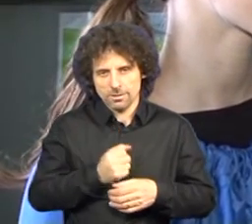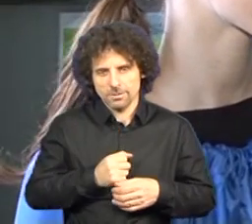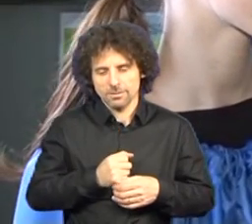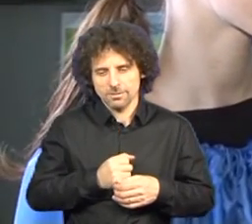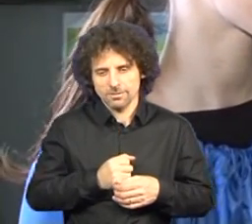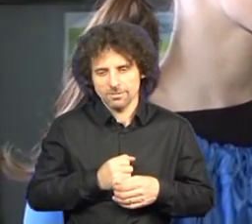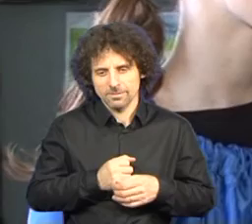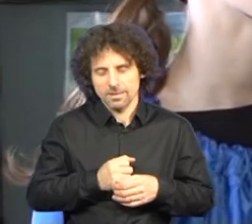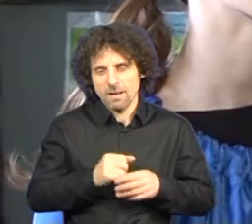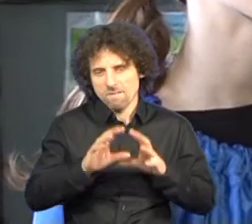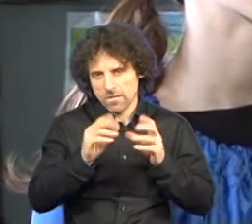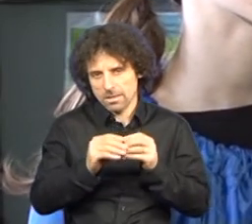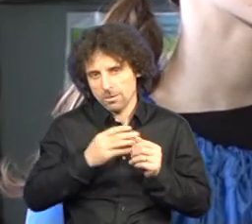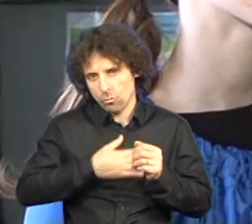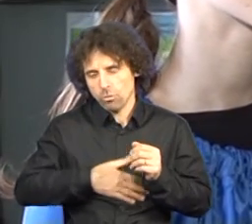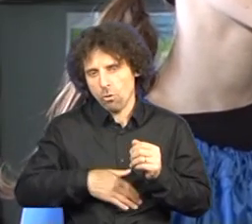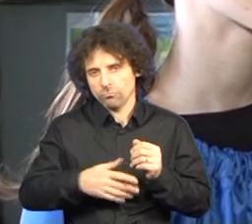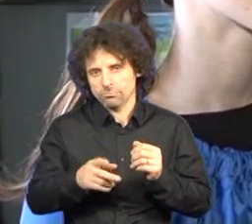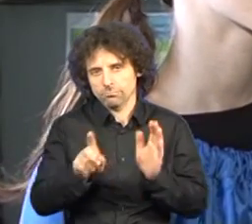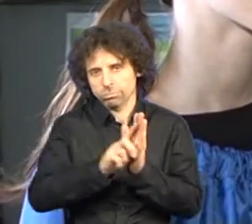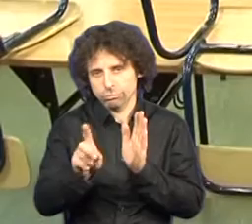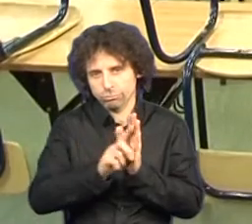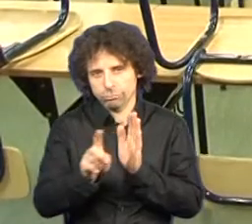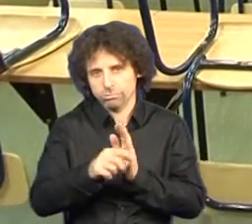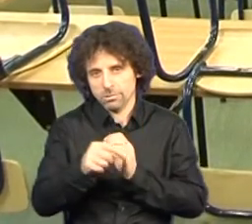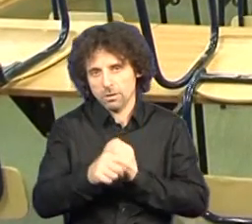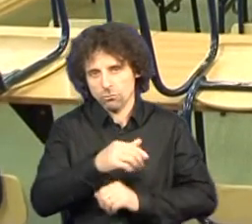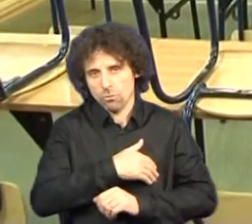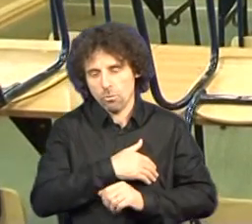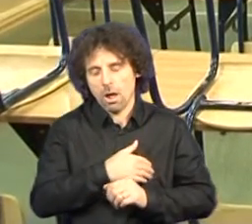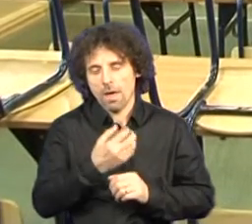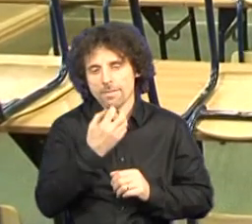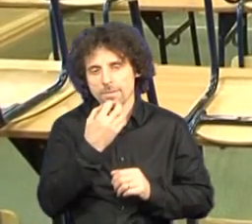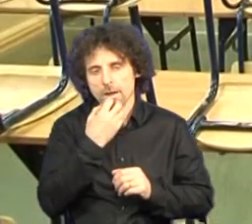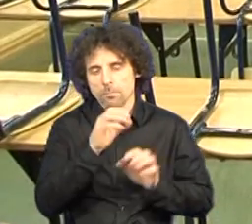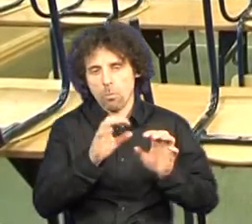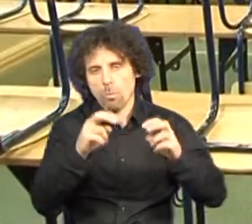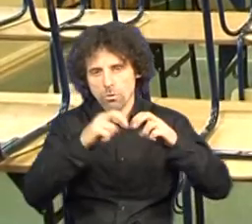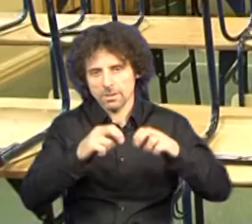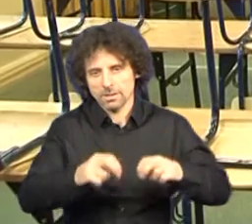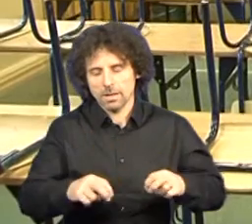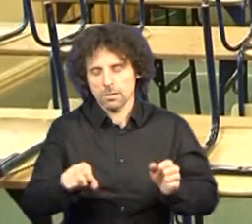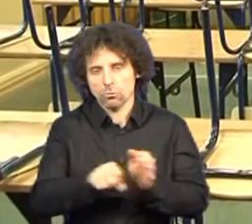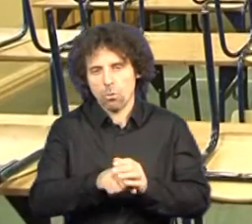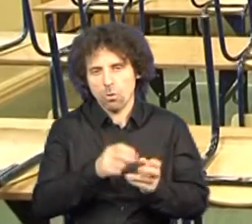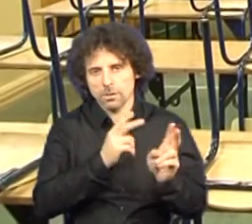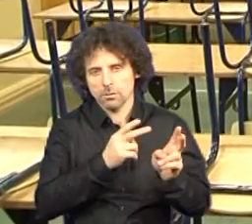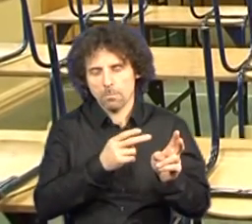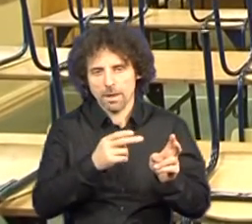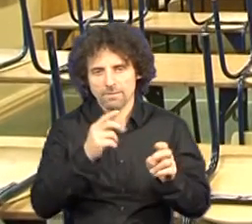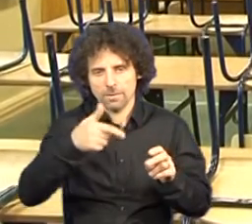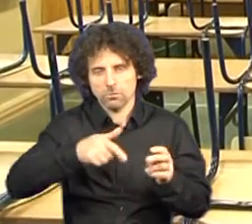i chyba dzieci lubią chodzić teraz do tej szkoły, bo im się podoba. Termomodernizacja szkoły trwała do listopada ubiegłego roku.